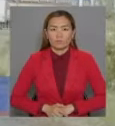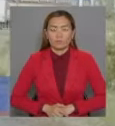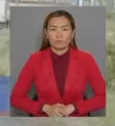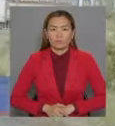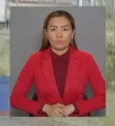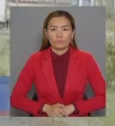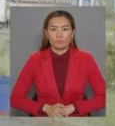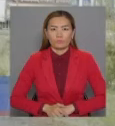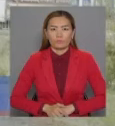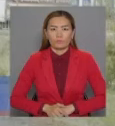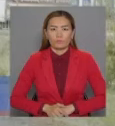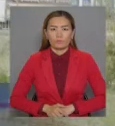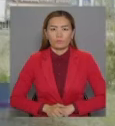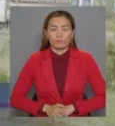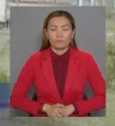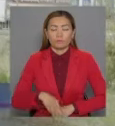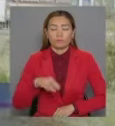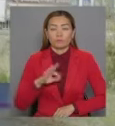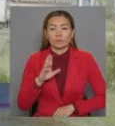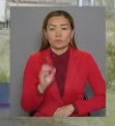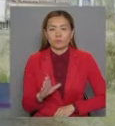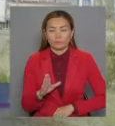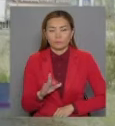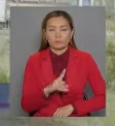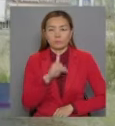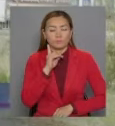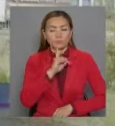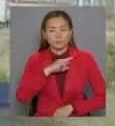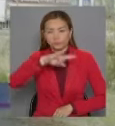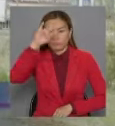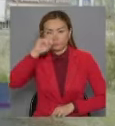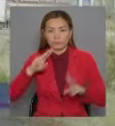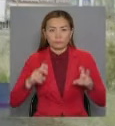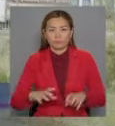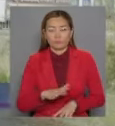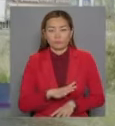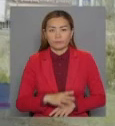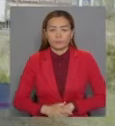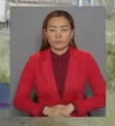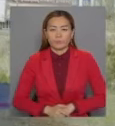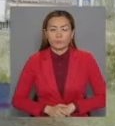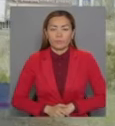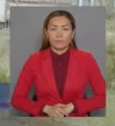Президентіміз Қасым Жомарт Кемелұлы Тоқаевтың «Жасыл Қазақстан» ұлттық жобасы